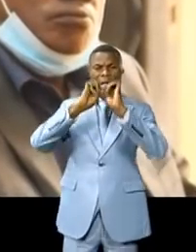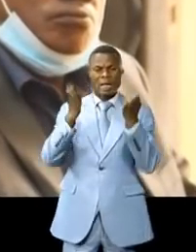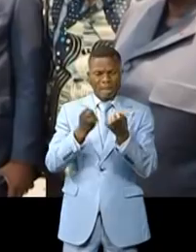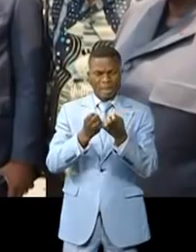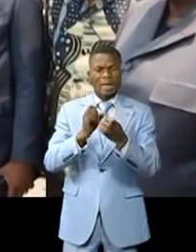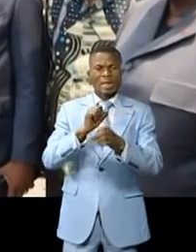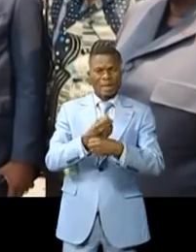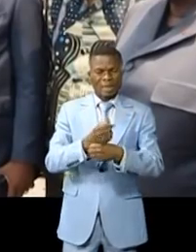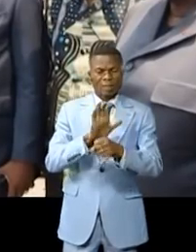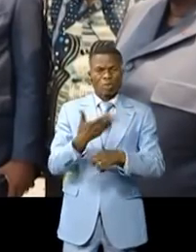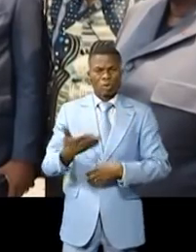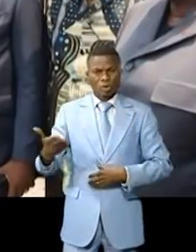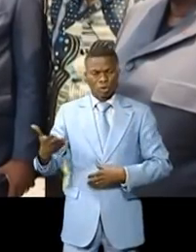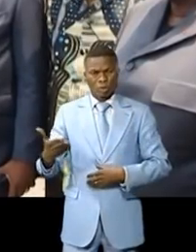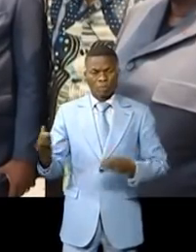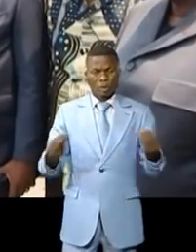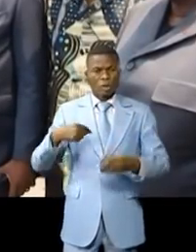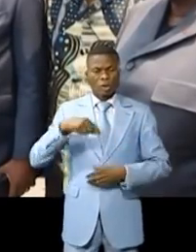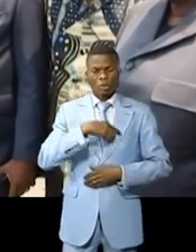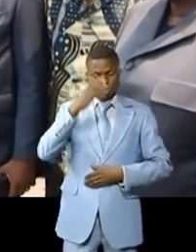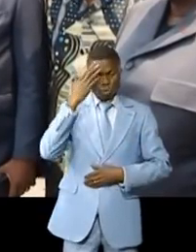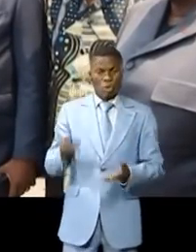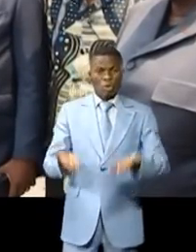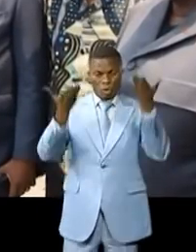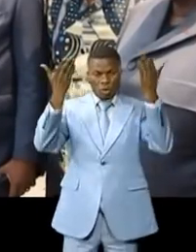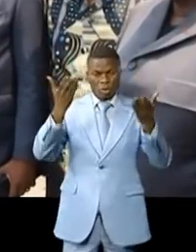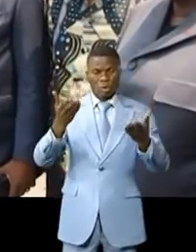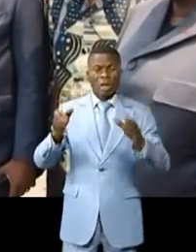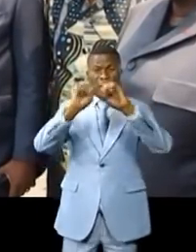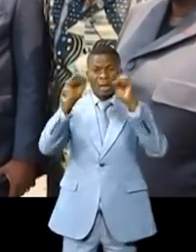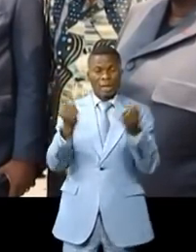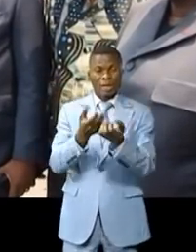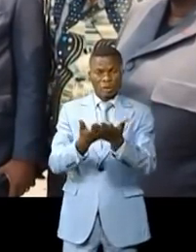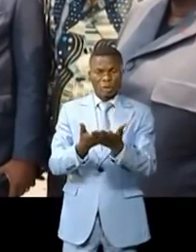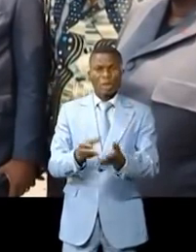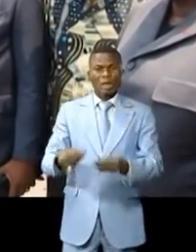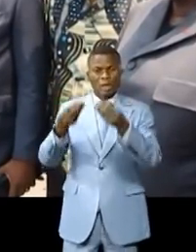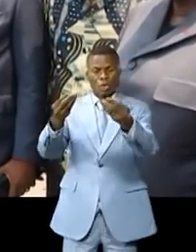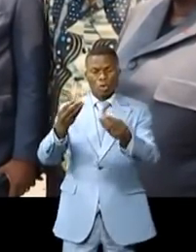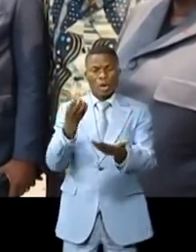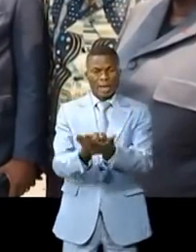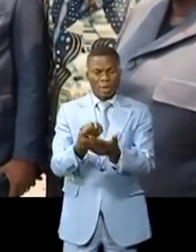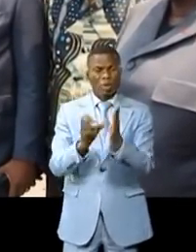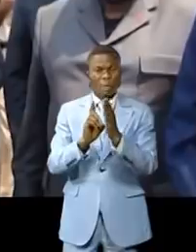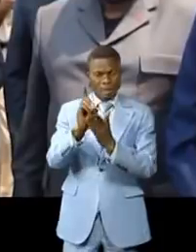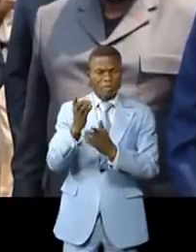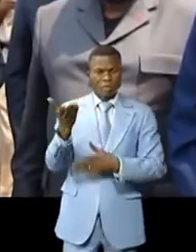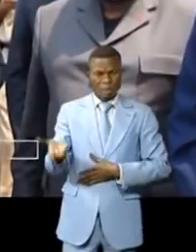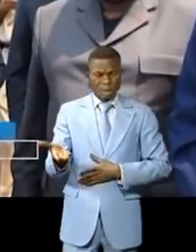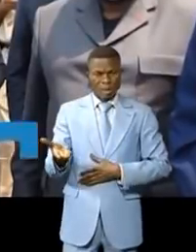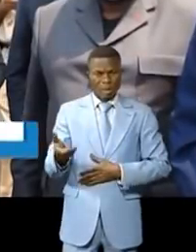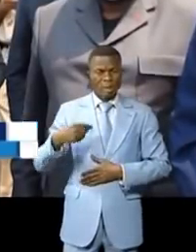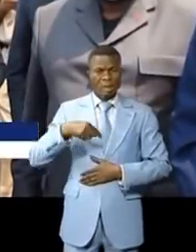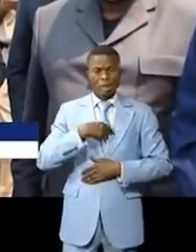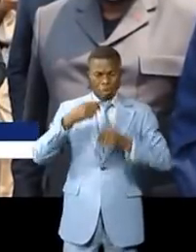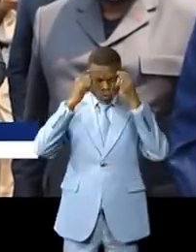ressuscite. Parce que nous savons que la résurrection de la SCPT, c'est la résurrection de l'économie de notre pays. Et nous